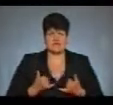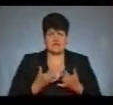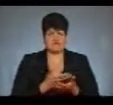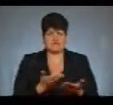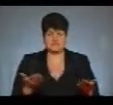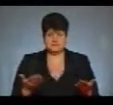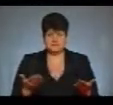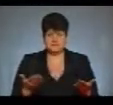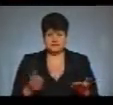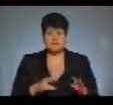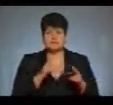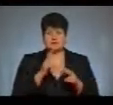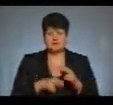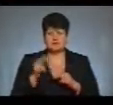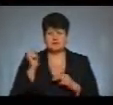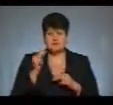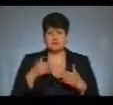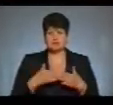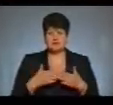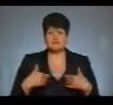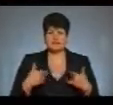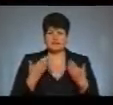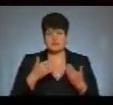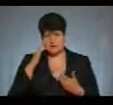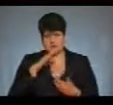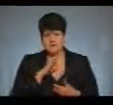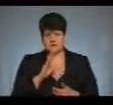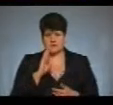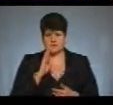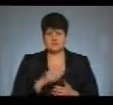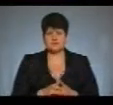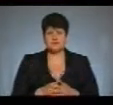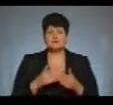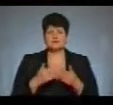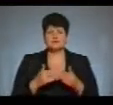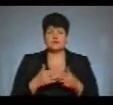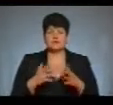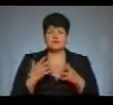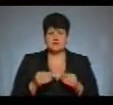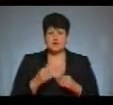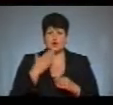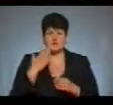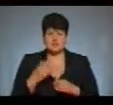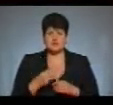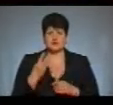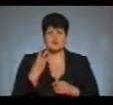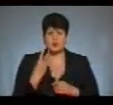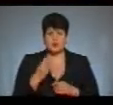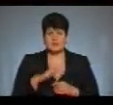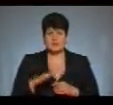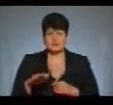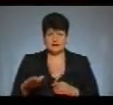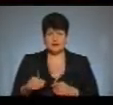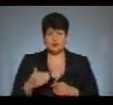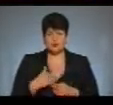Із закінченням навчання у школі випускників вітали їх батьки. Випускаю вже останню свою із трьох дітей і